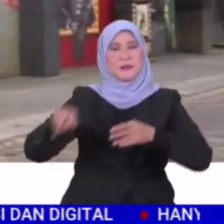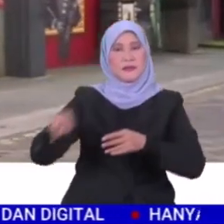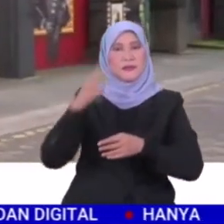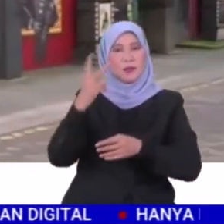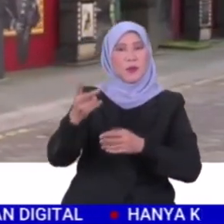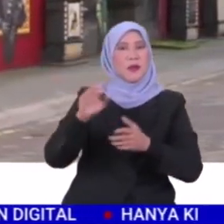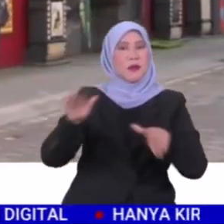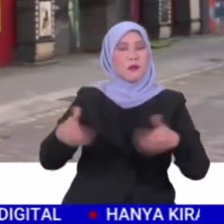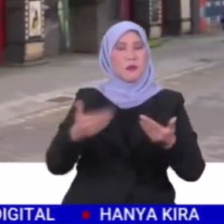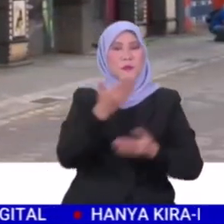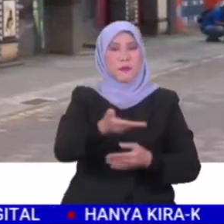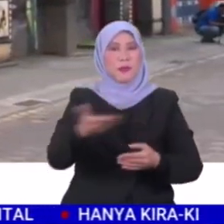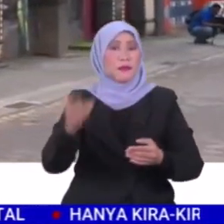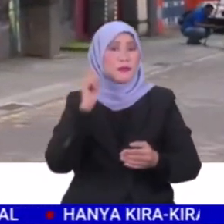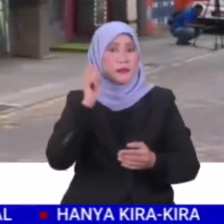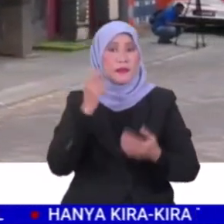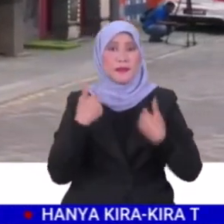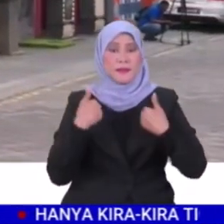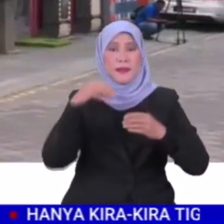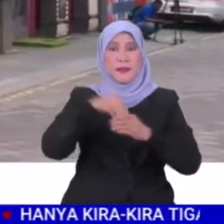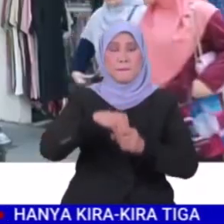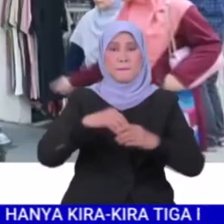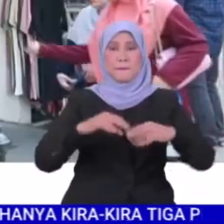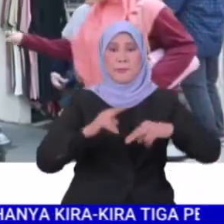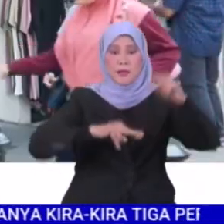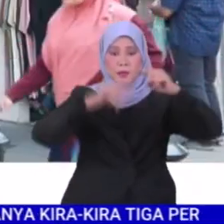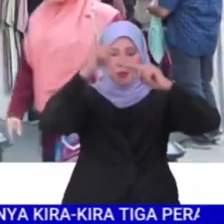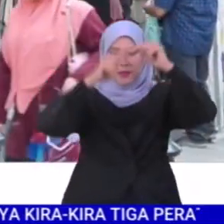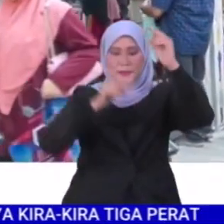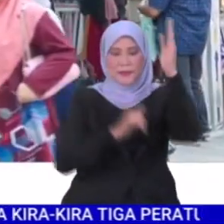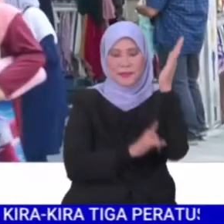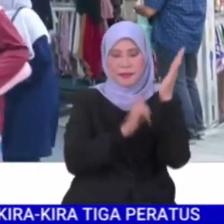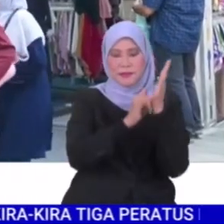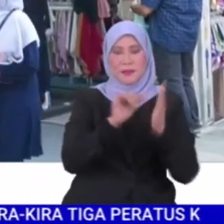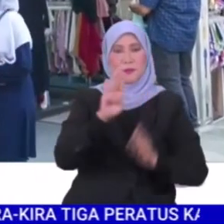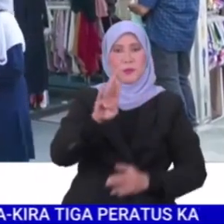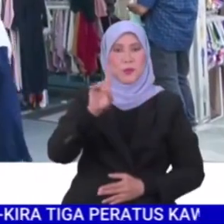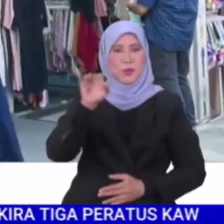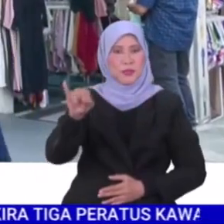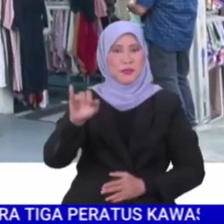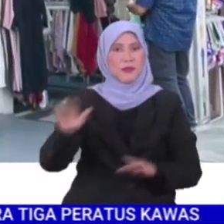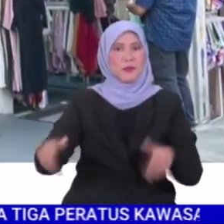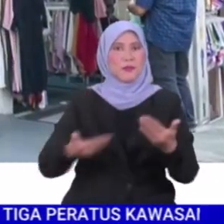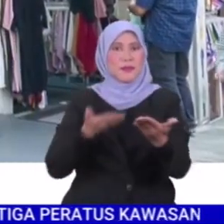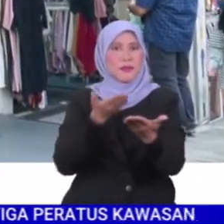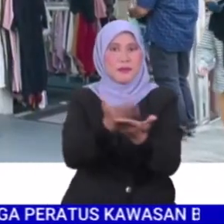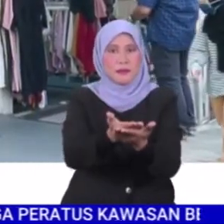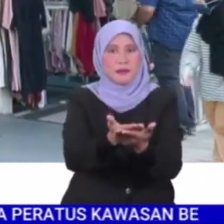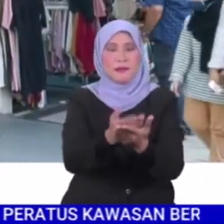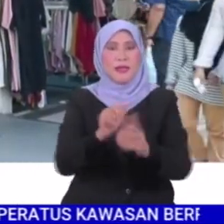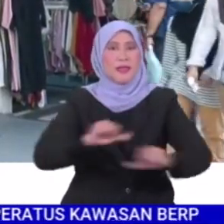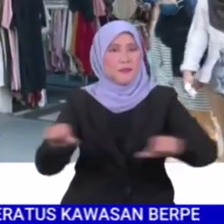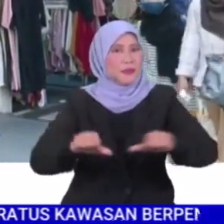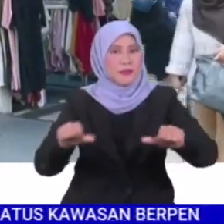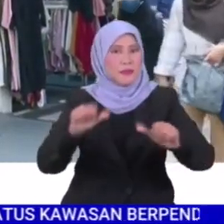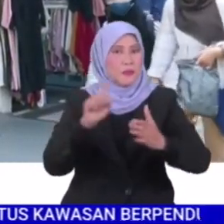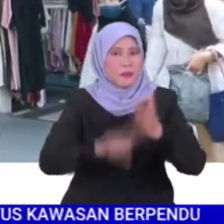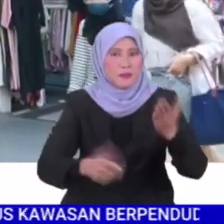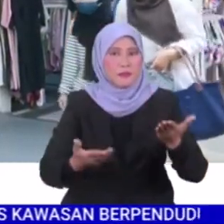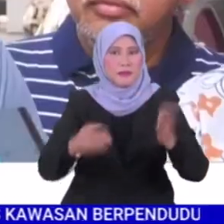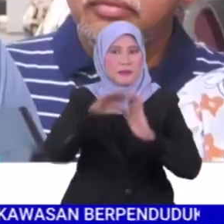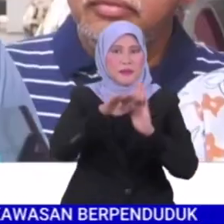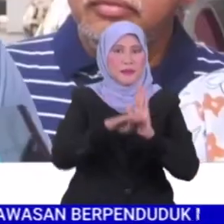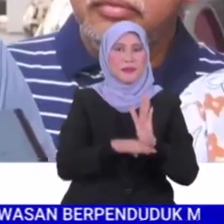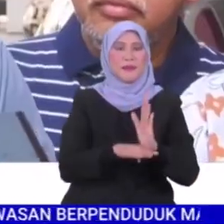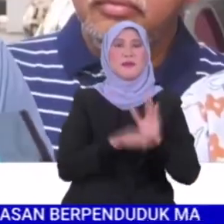segi material yang ada tadi dalam bangunan Yayasan Budi dan juga cadangan nak dilaksanakan tu, saya yakin ia akan